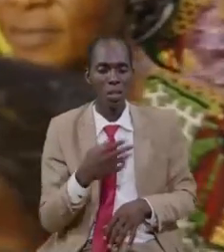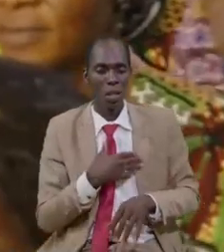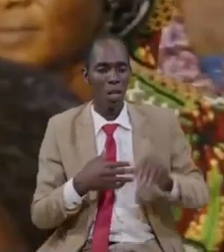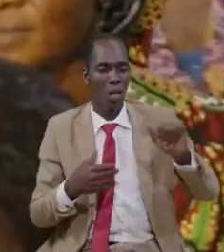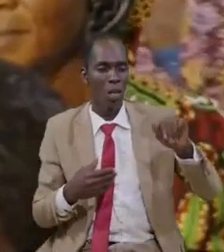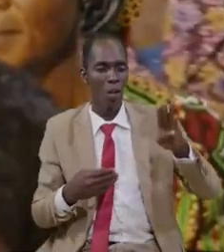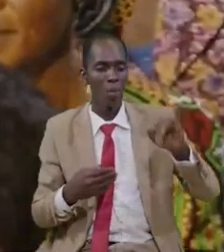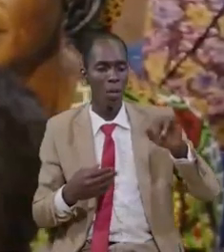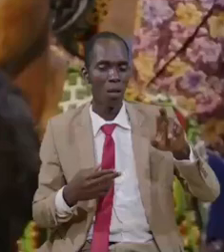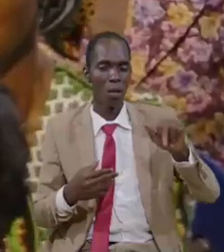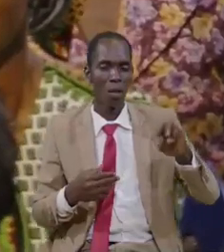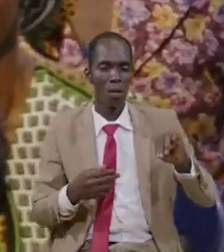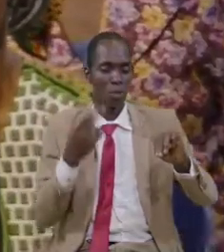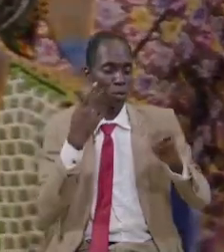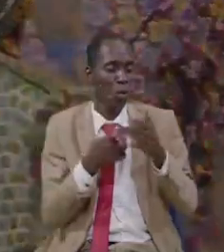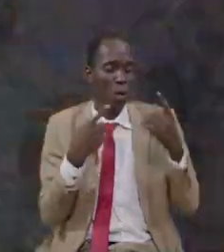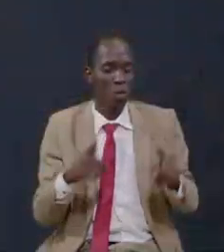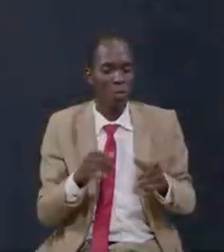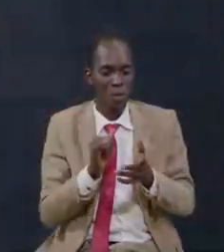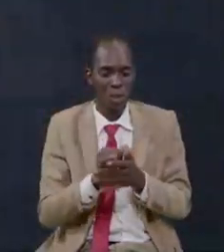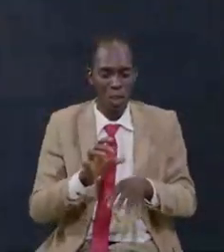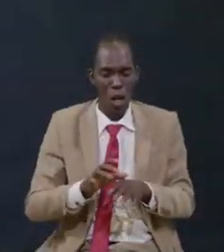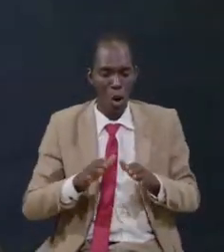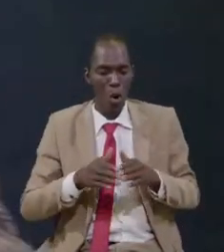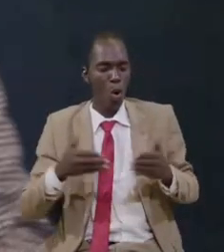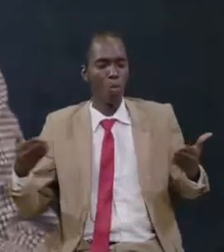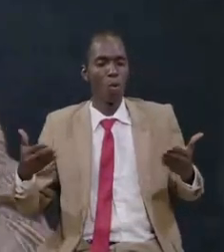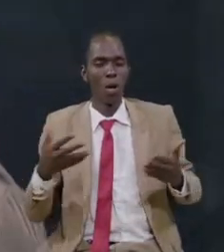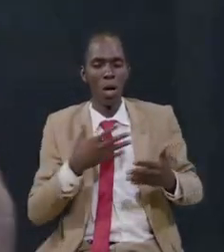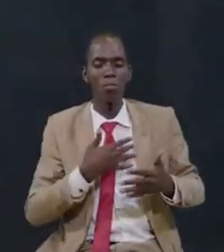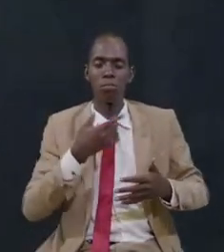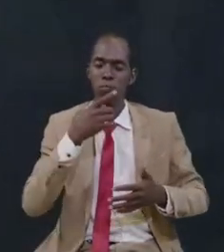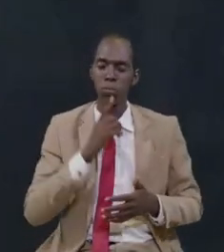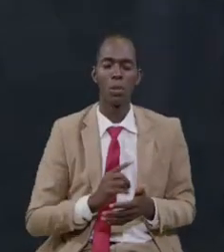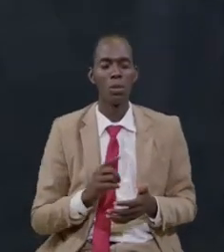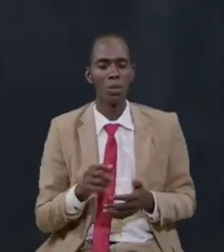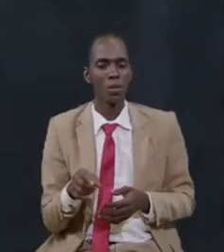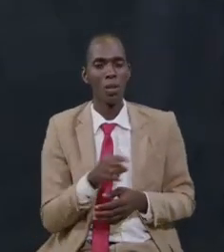et les a engloutis vivants. Le moi qui a influencé